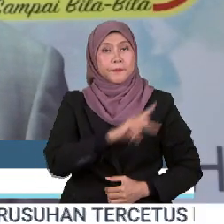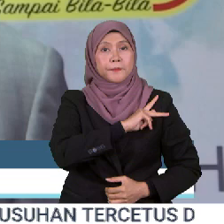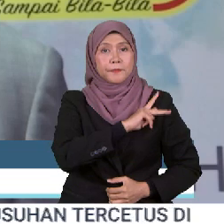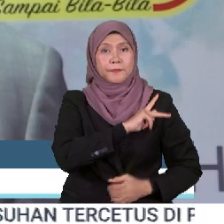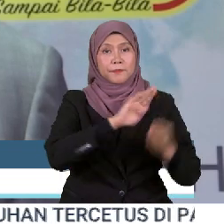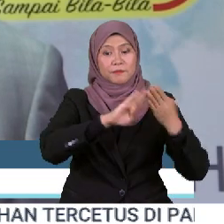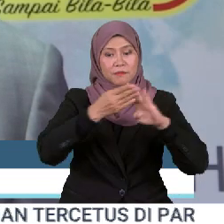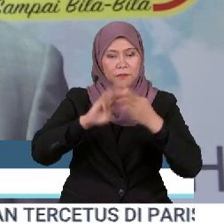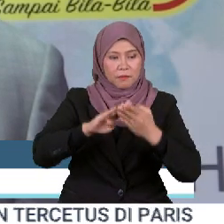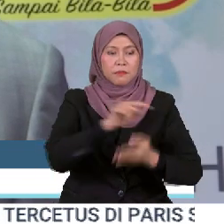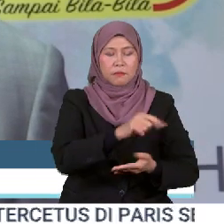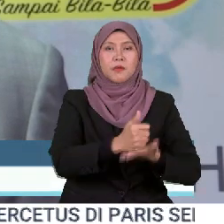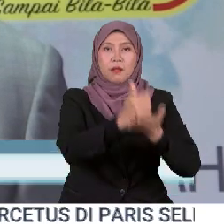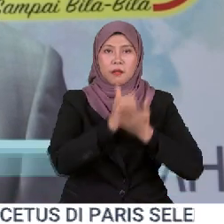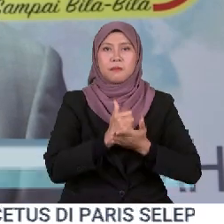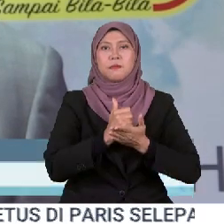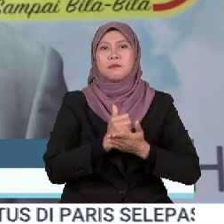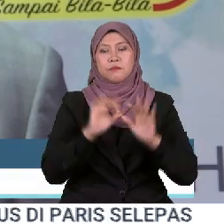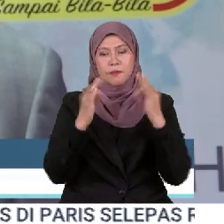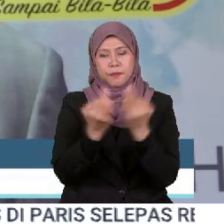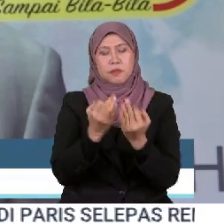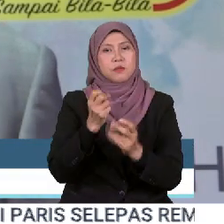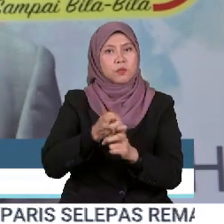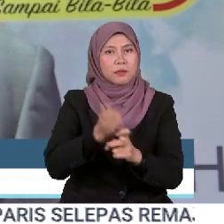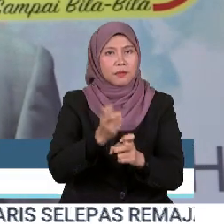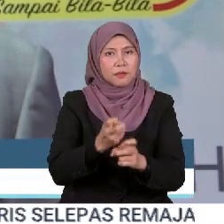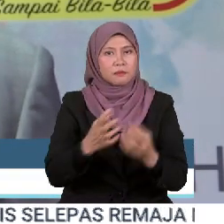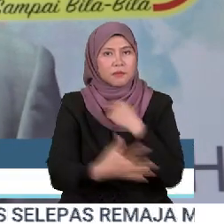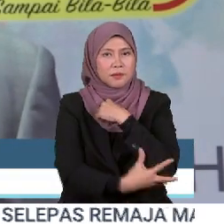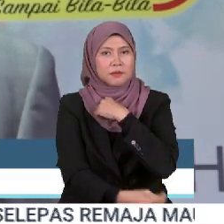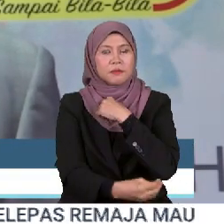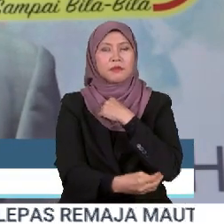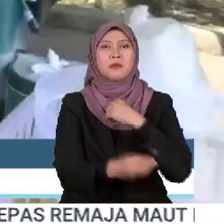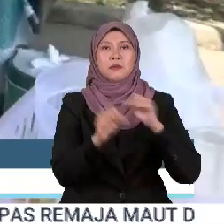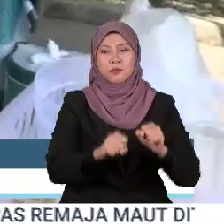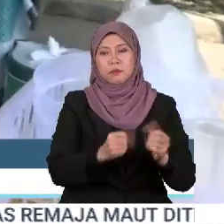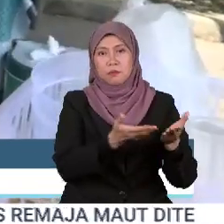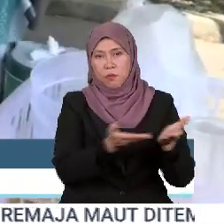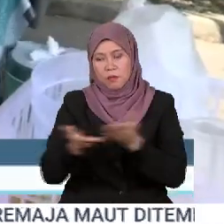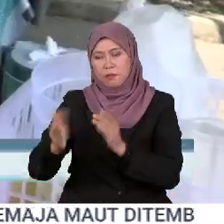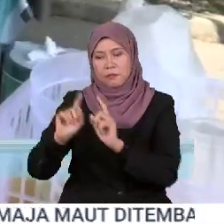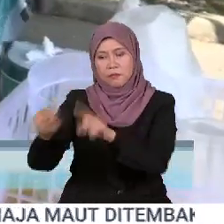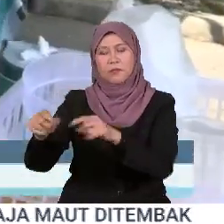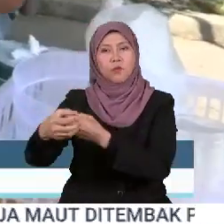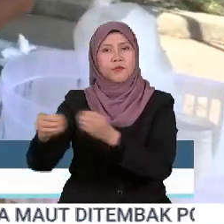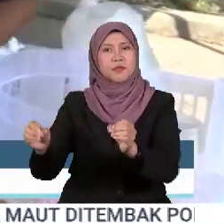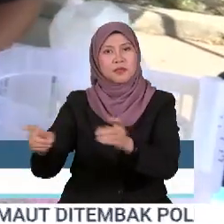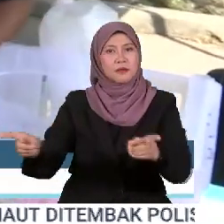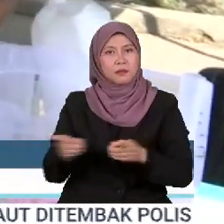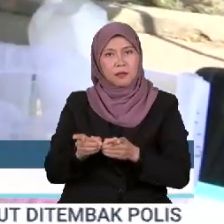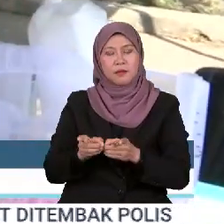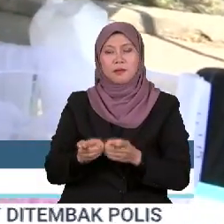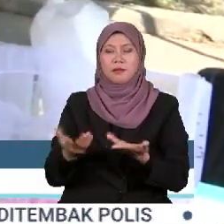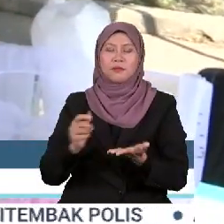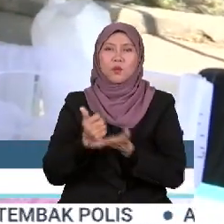membantu juga susah ini untuk membawa mereka ke pejabat-pejabat daerah membantu